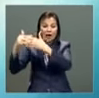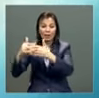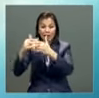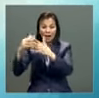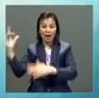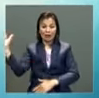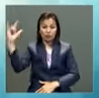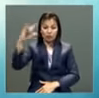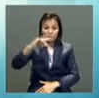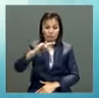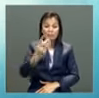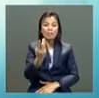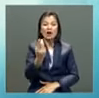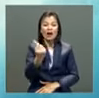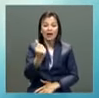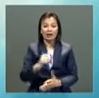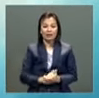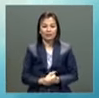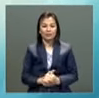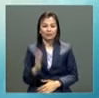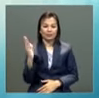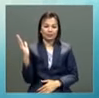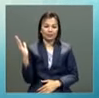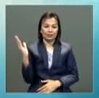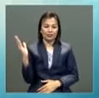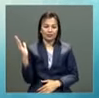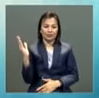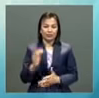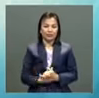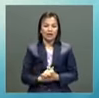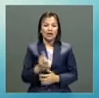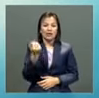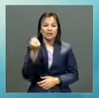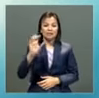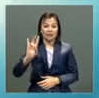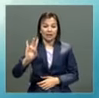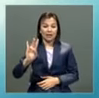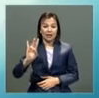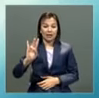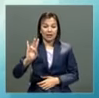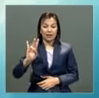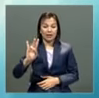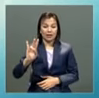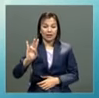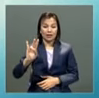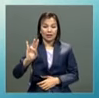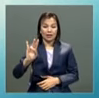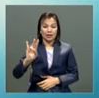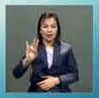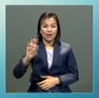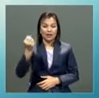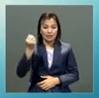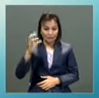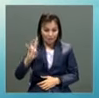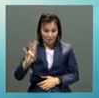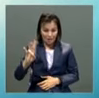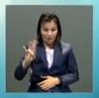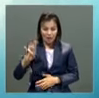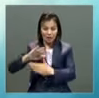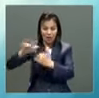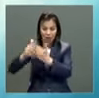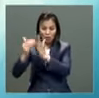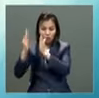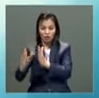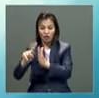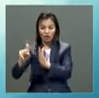กลับมากันเมื่อไหร่นี่ครับได้ตัวเลขมาแล้วนะครับ17นะครับมากัน